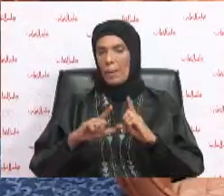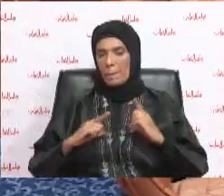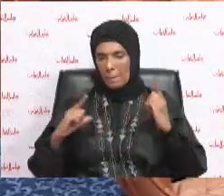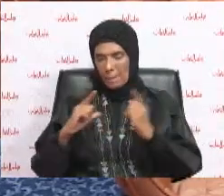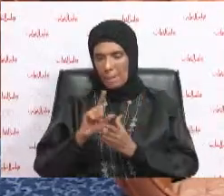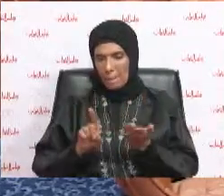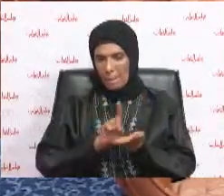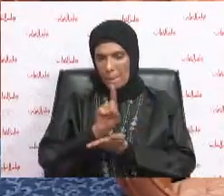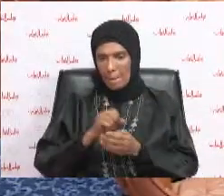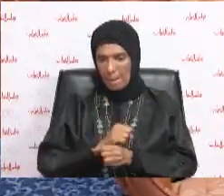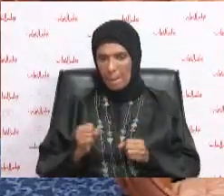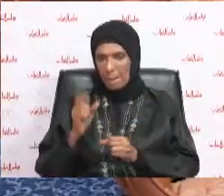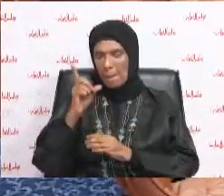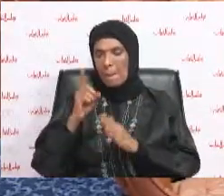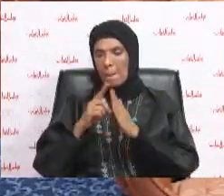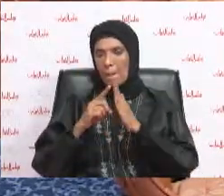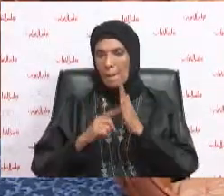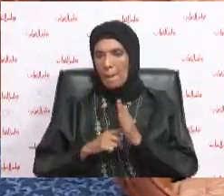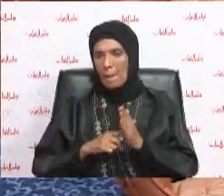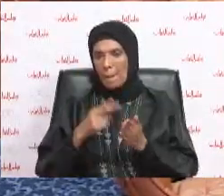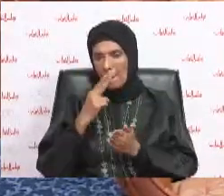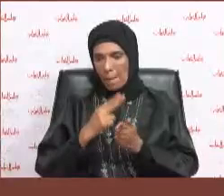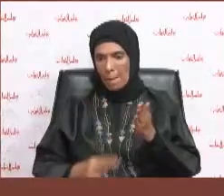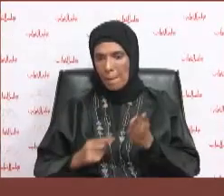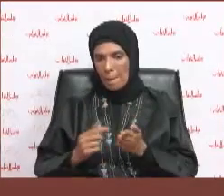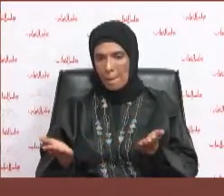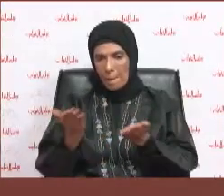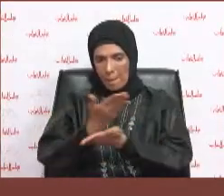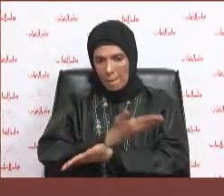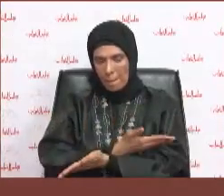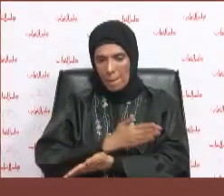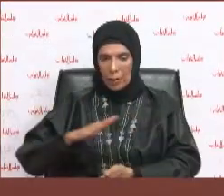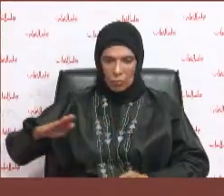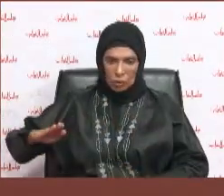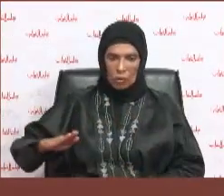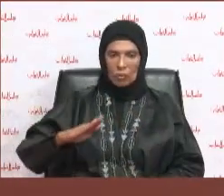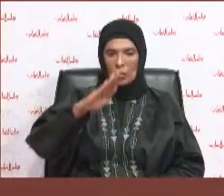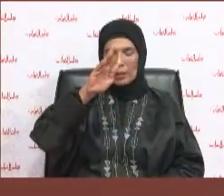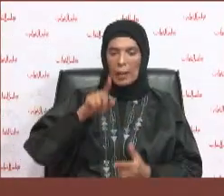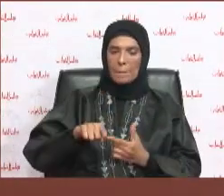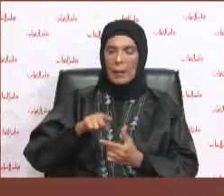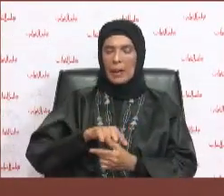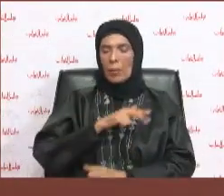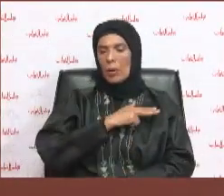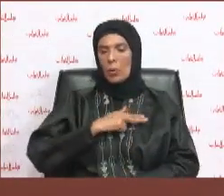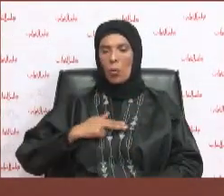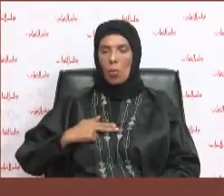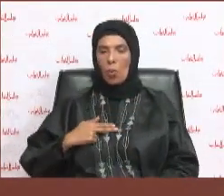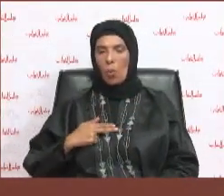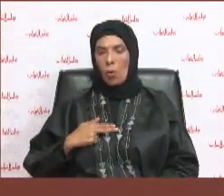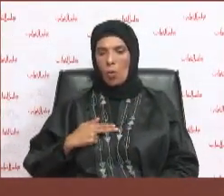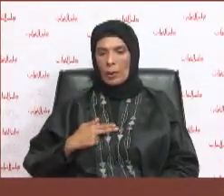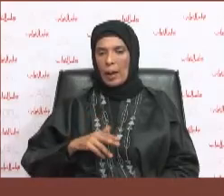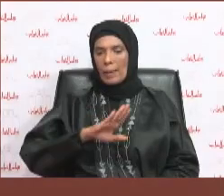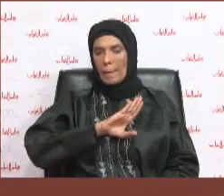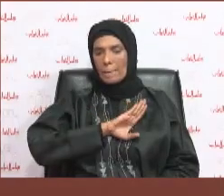والبيئة بخصوص مشروع قانون بالتصديق على اتفاقية الخدمات الجوية بين حكومة مملكة البحرين وحكومة